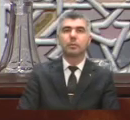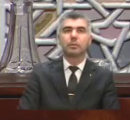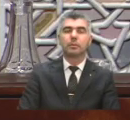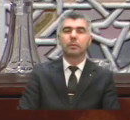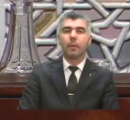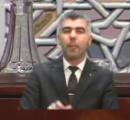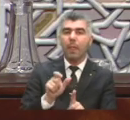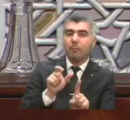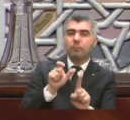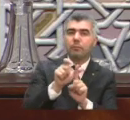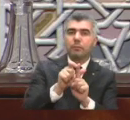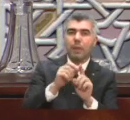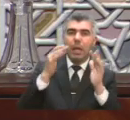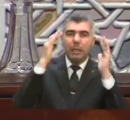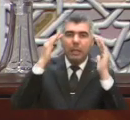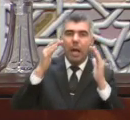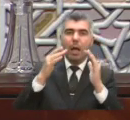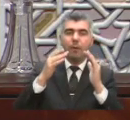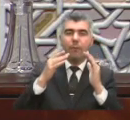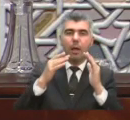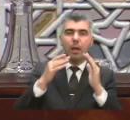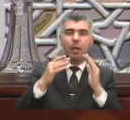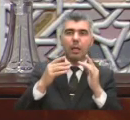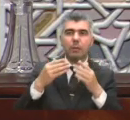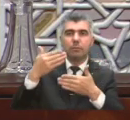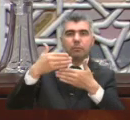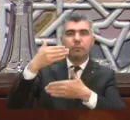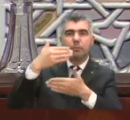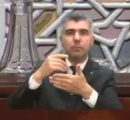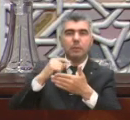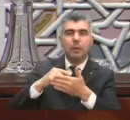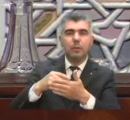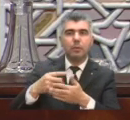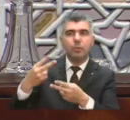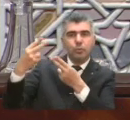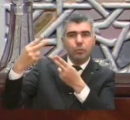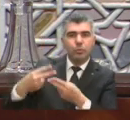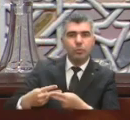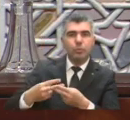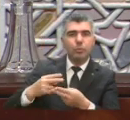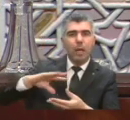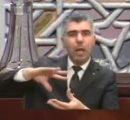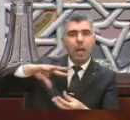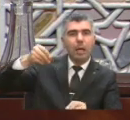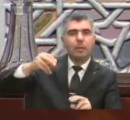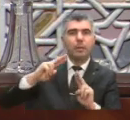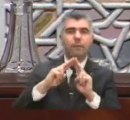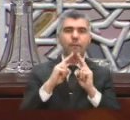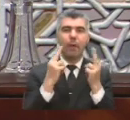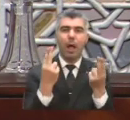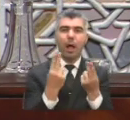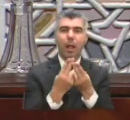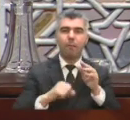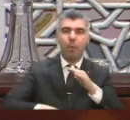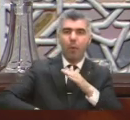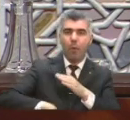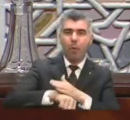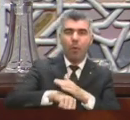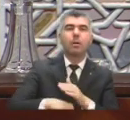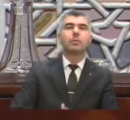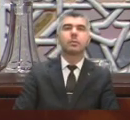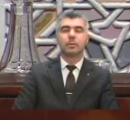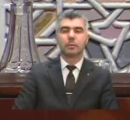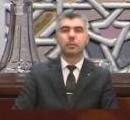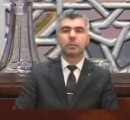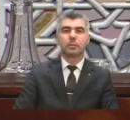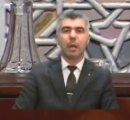أتينا بالمورود الثقافي والعمراني في أفق احتضان كأس العالم للسيدات. والسادة النواب محترمين،